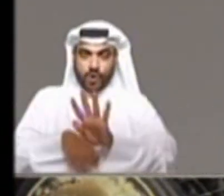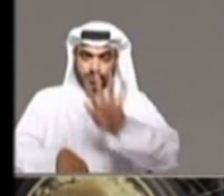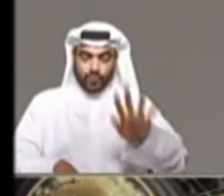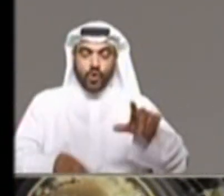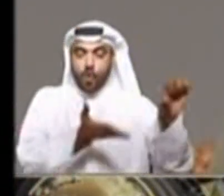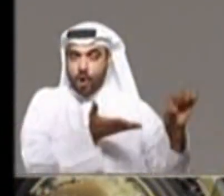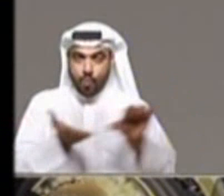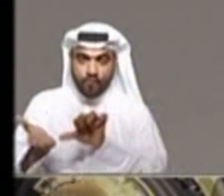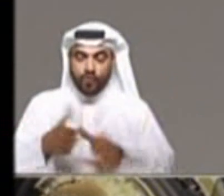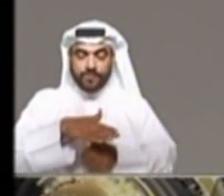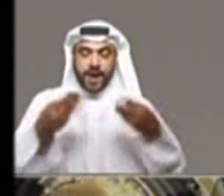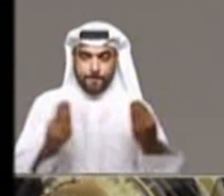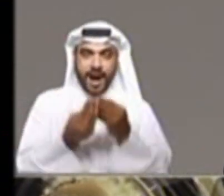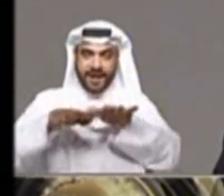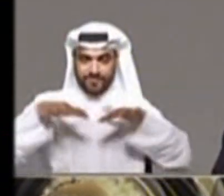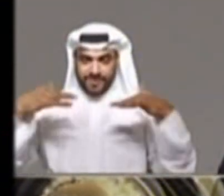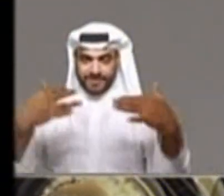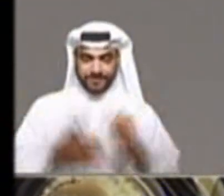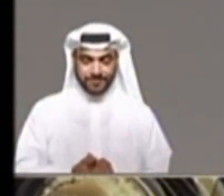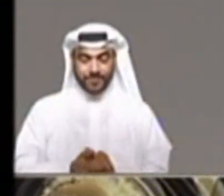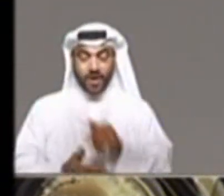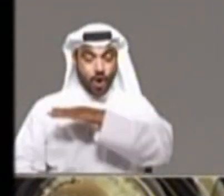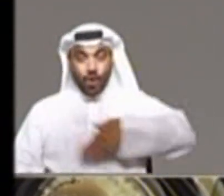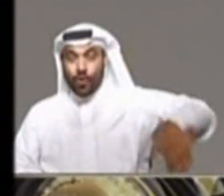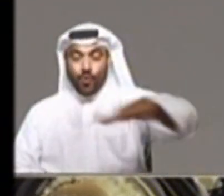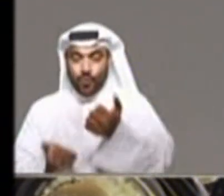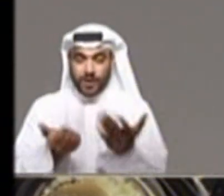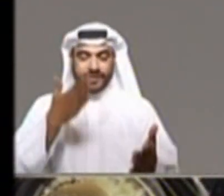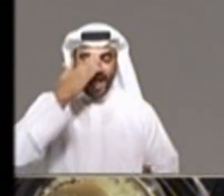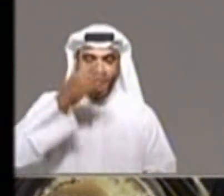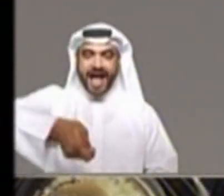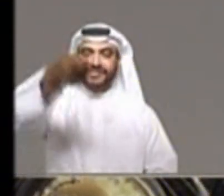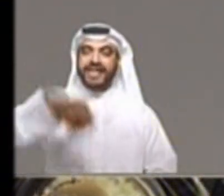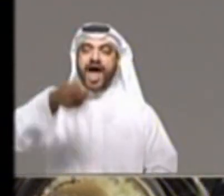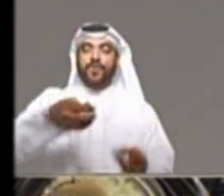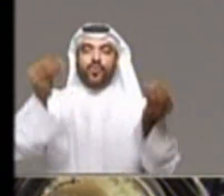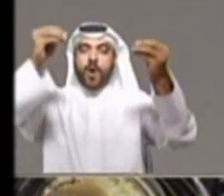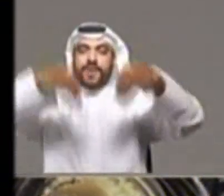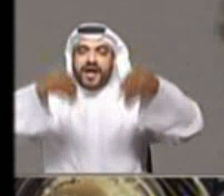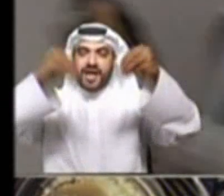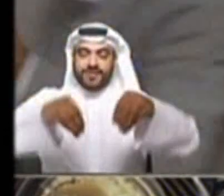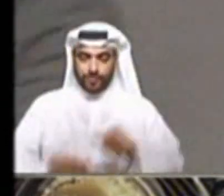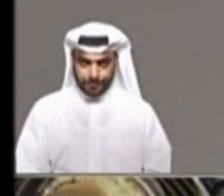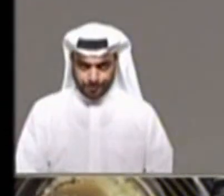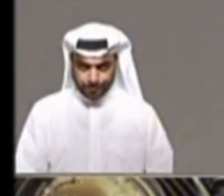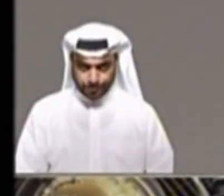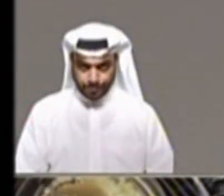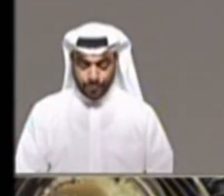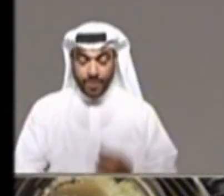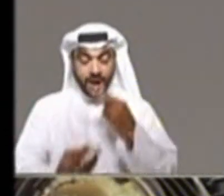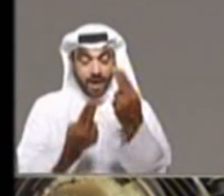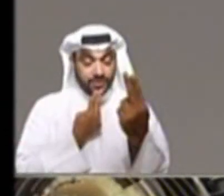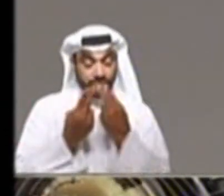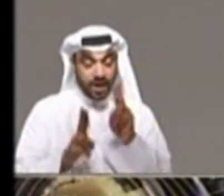الوفود البرلمانية المشاركة، الحضور الكريم، السلام عليكم ورحمة الله وبركاته.